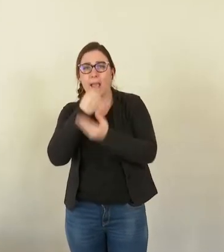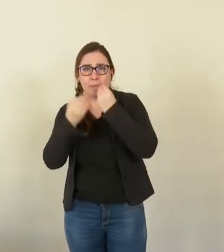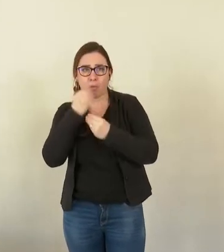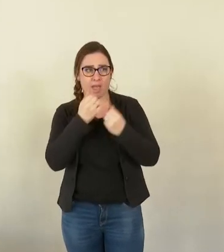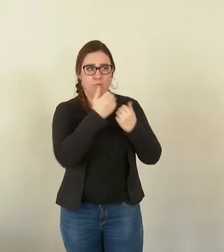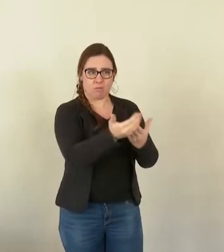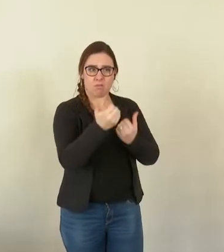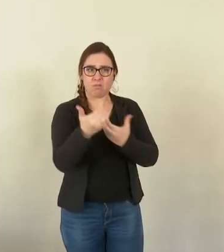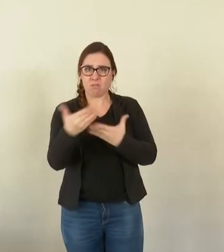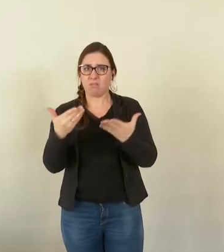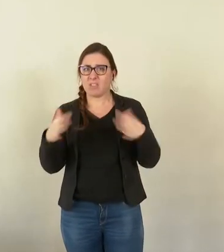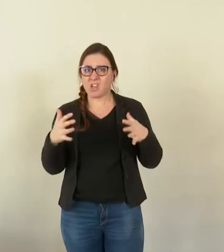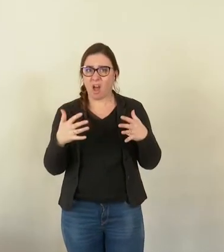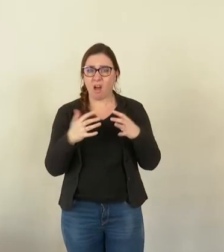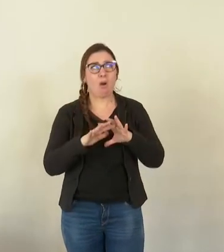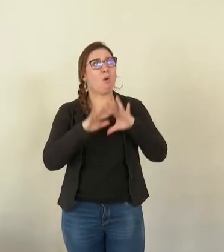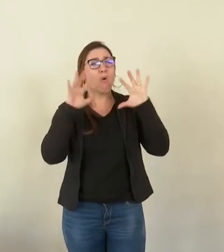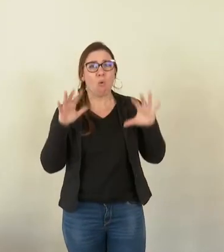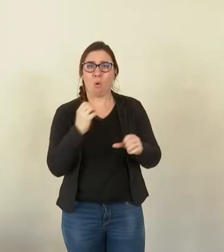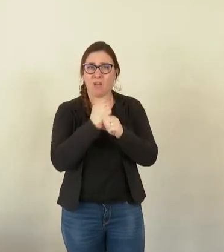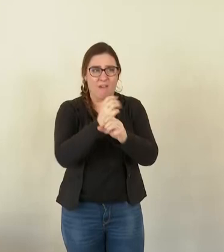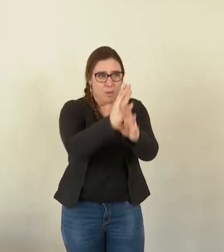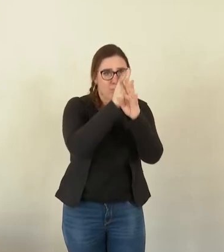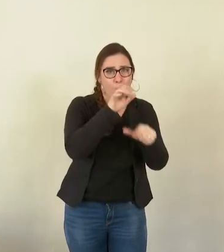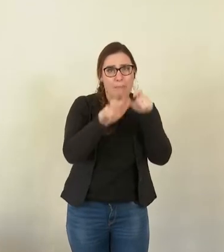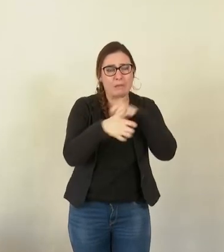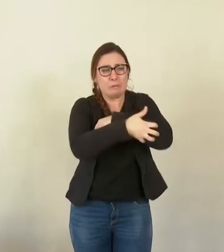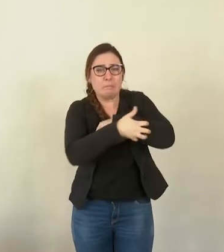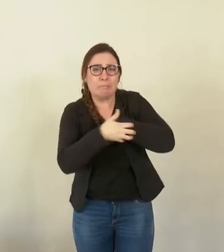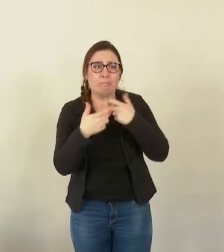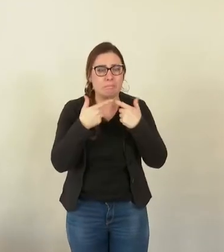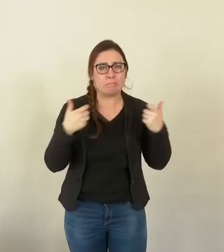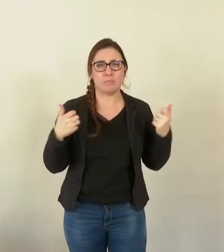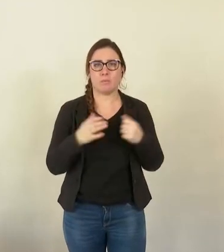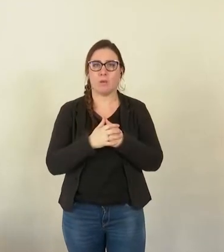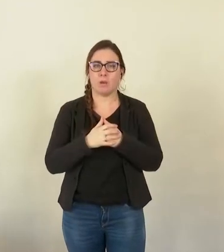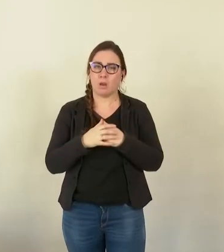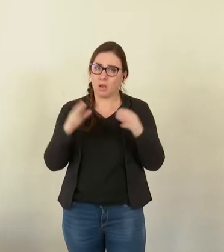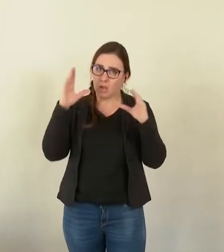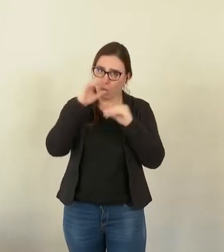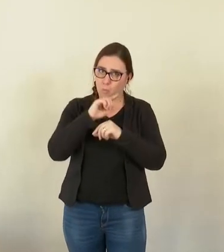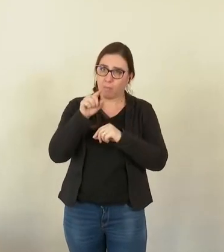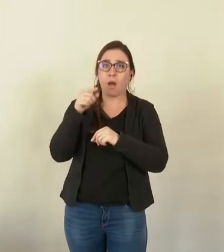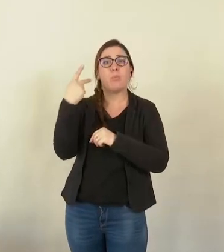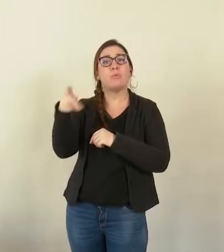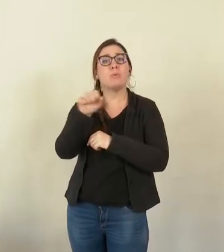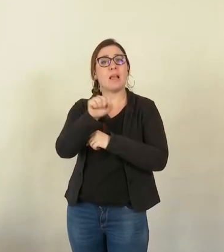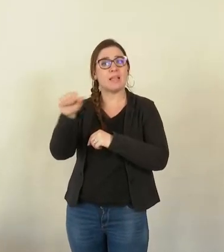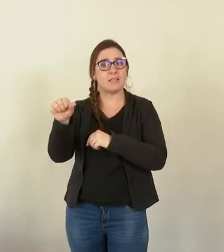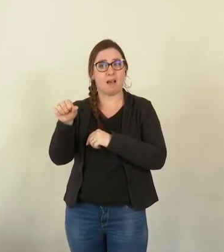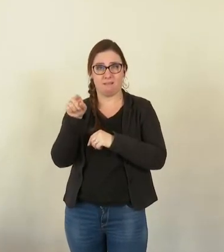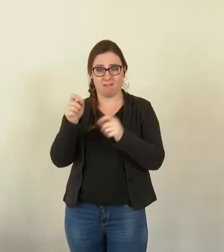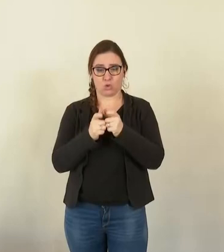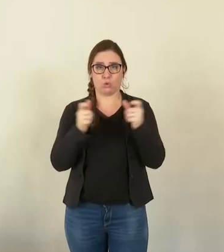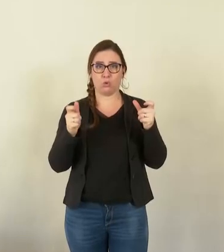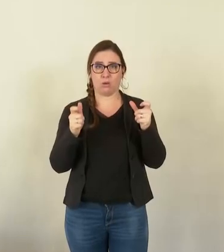service considérable auprès des plus démunis et je rappelle au passage que votre structure votre sécurité sociale alimentaire va dépendre